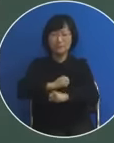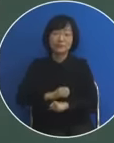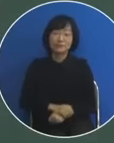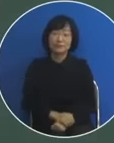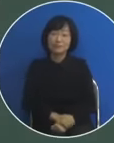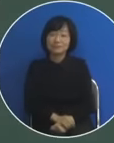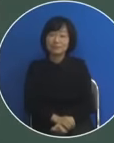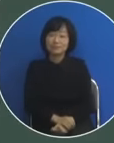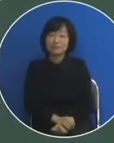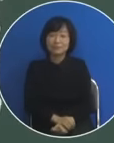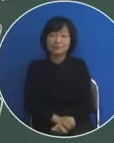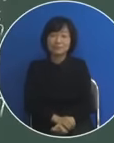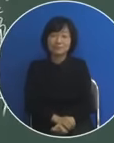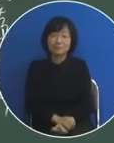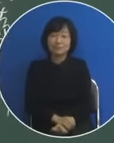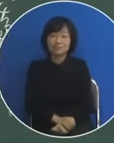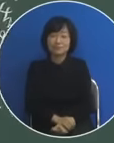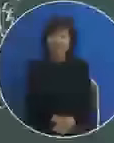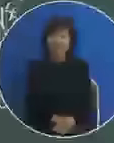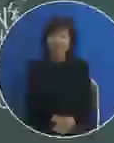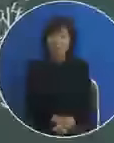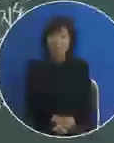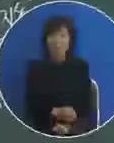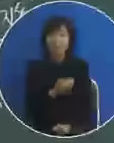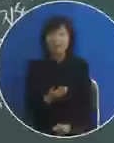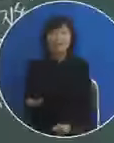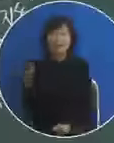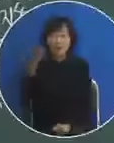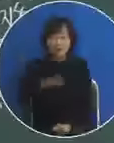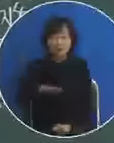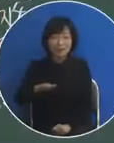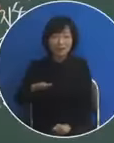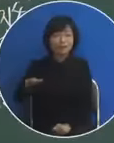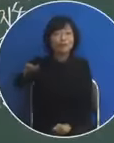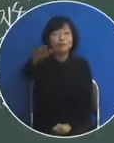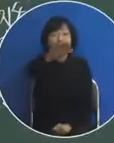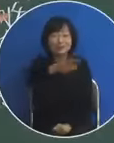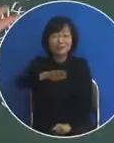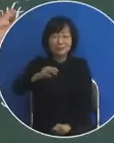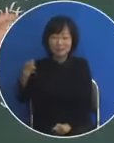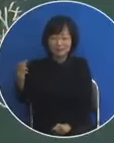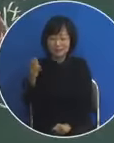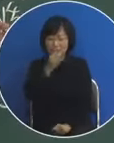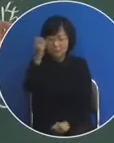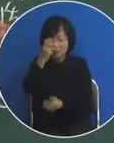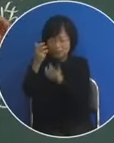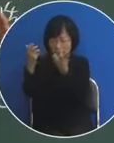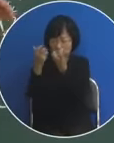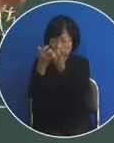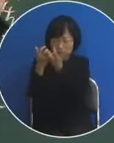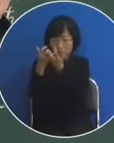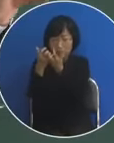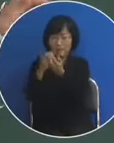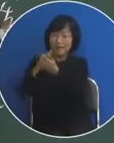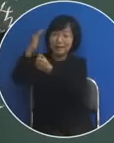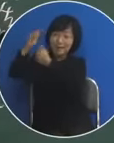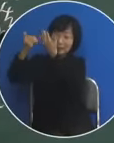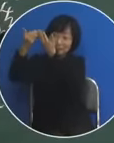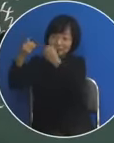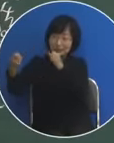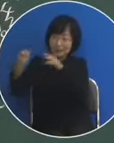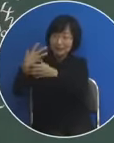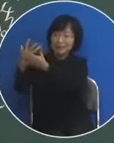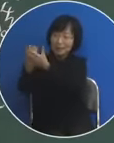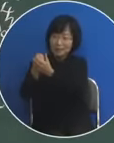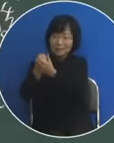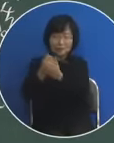they're moving the world, and then they perish themselves. 우리는 성령 충만하여 하나님의 응답으로 세상 살리는 But 겁니다. being filled by the